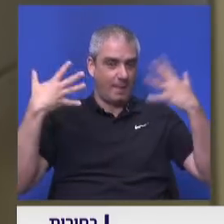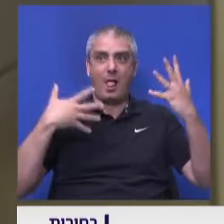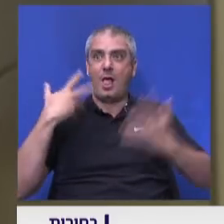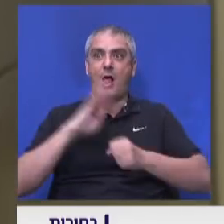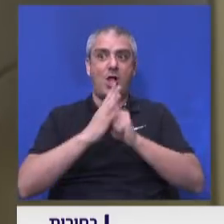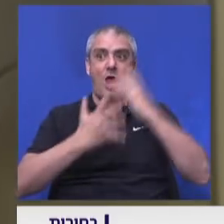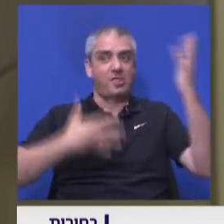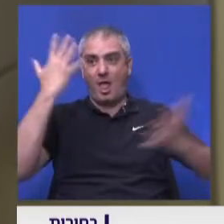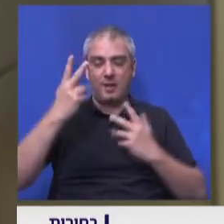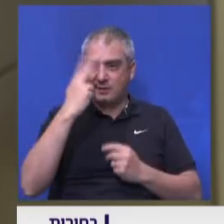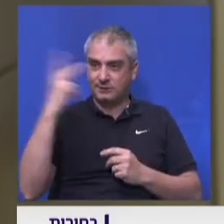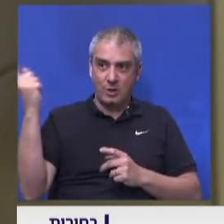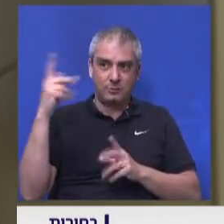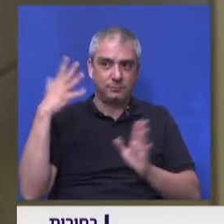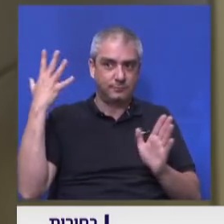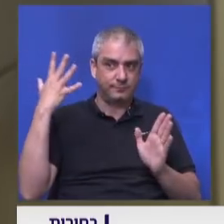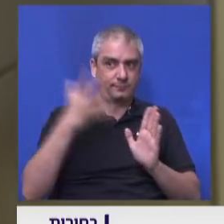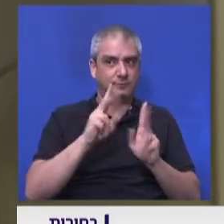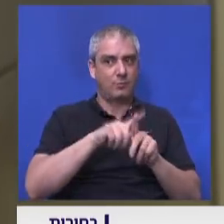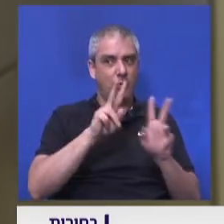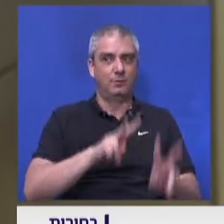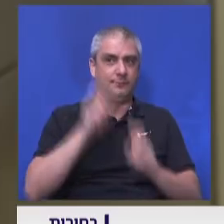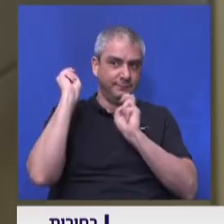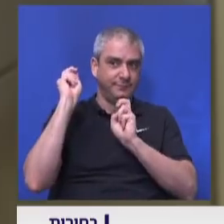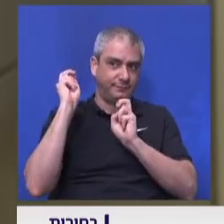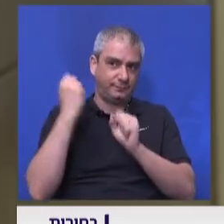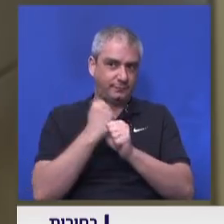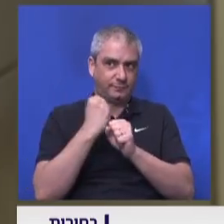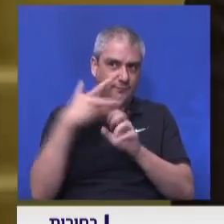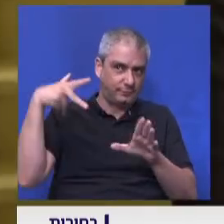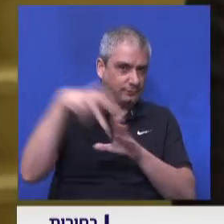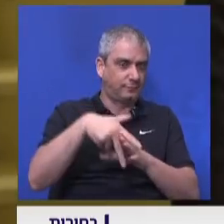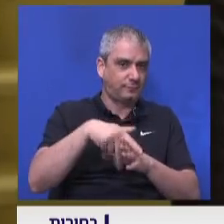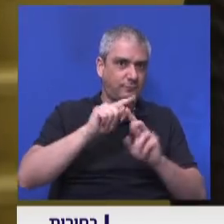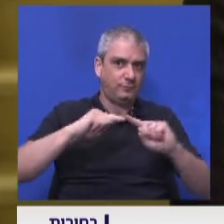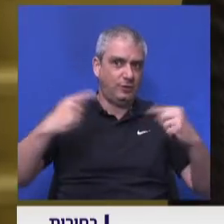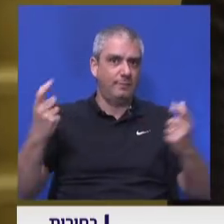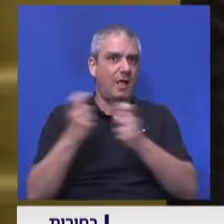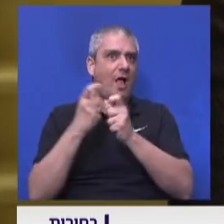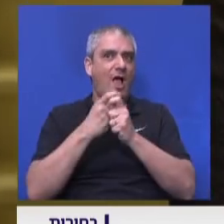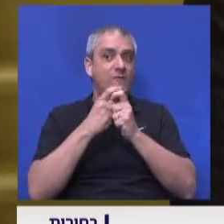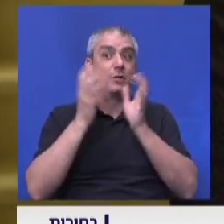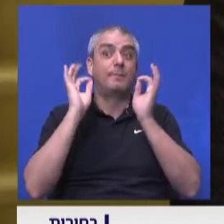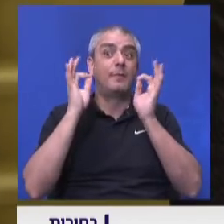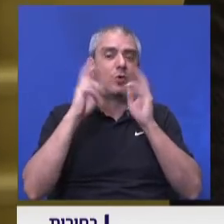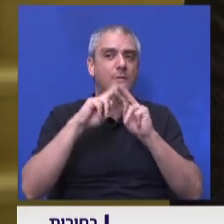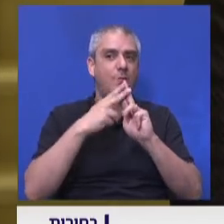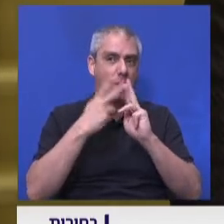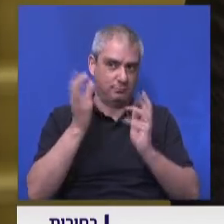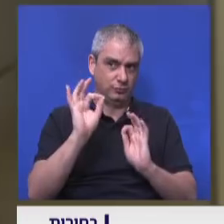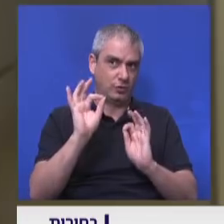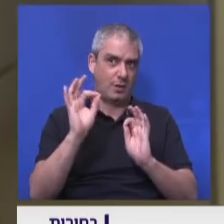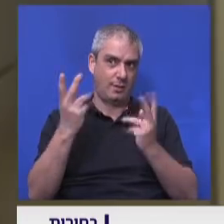ניסיון לקחת טרמפ וליצור דריסת רגל של כל מיני חברות, בייחוד בעולמות האלה של מידע